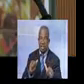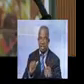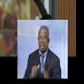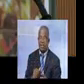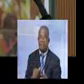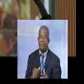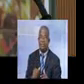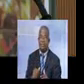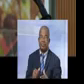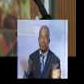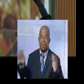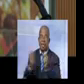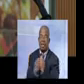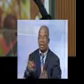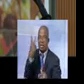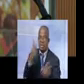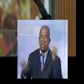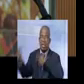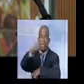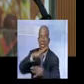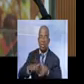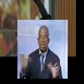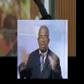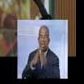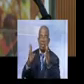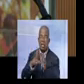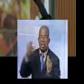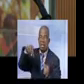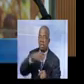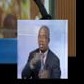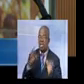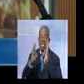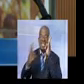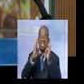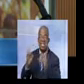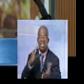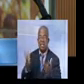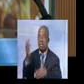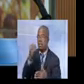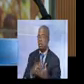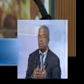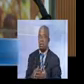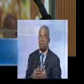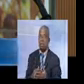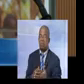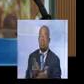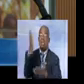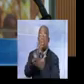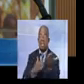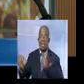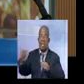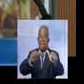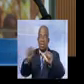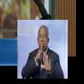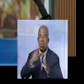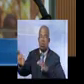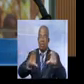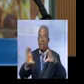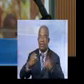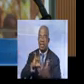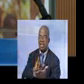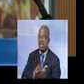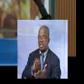Il ressort de ces deux jours de travaux que si un certain nombre d'activités ont été menées,